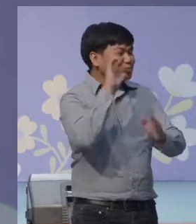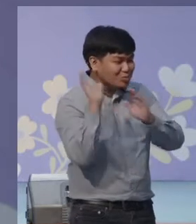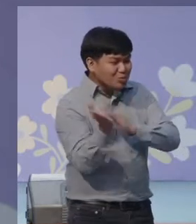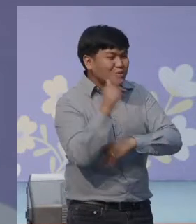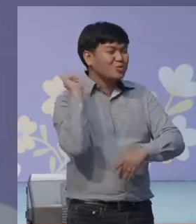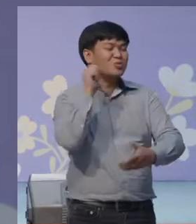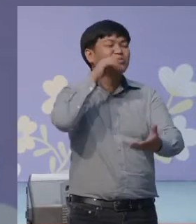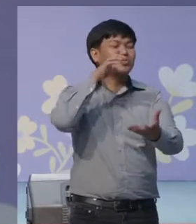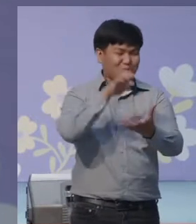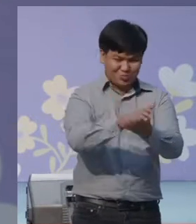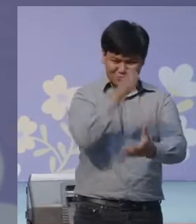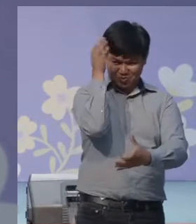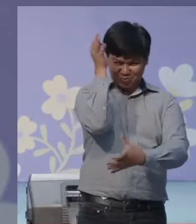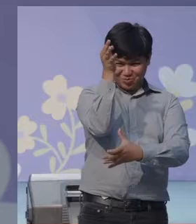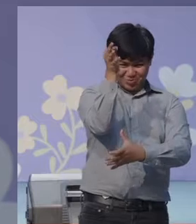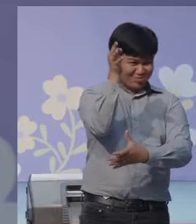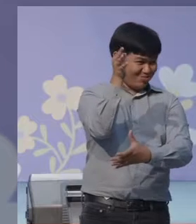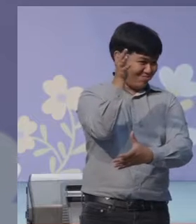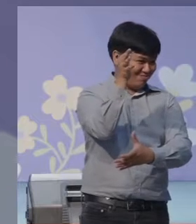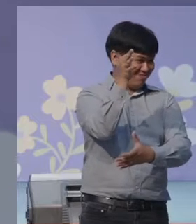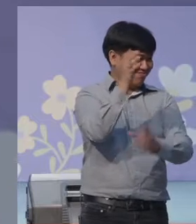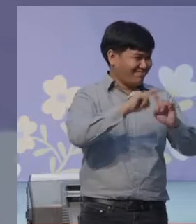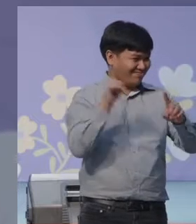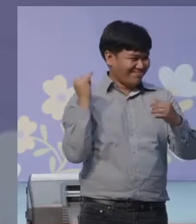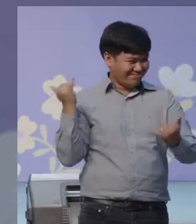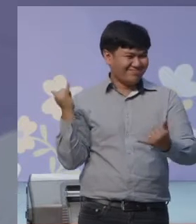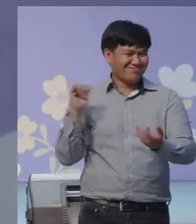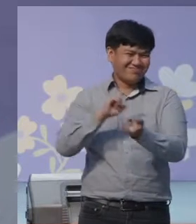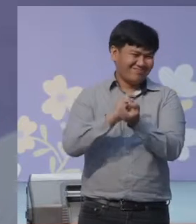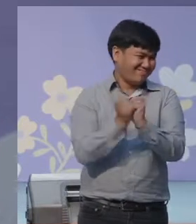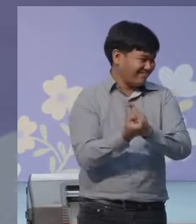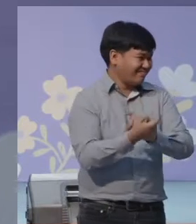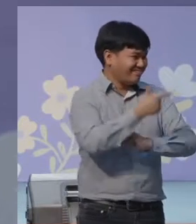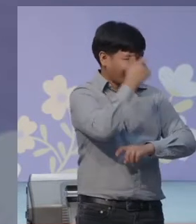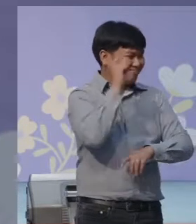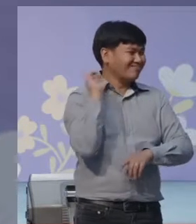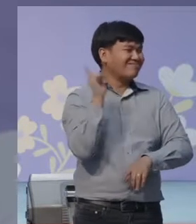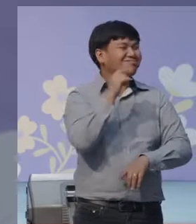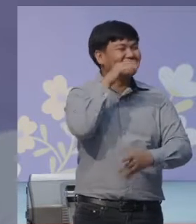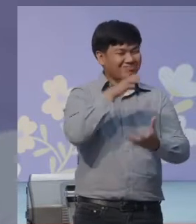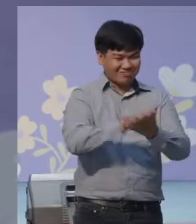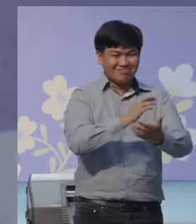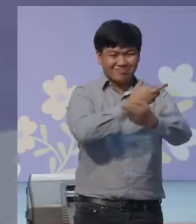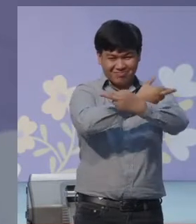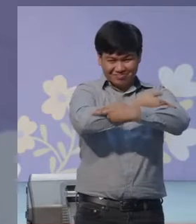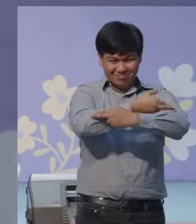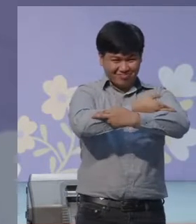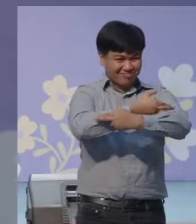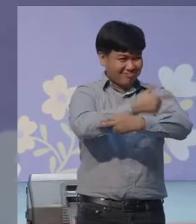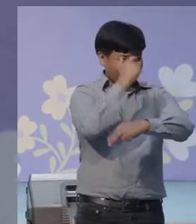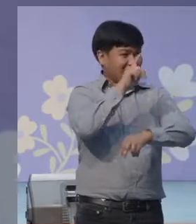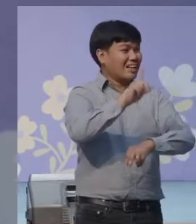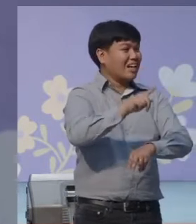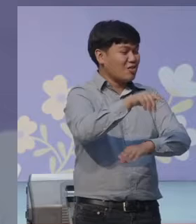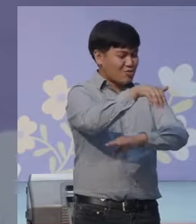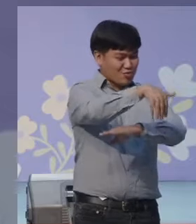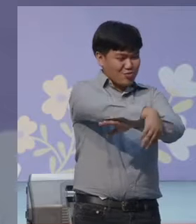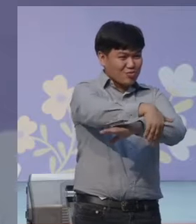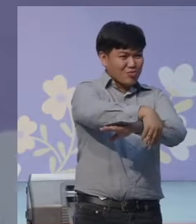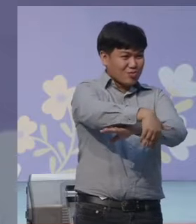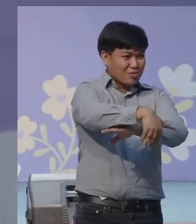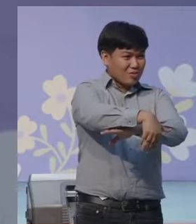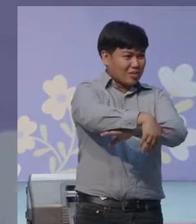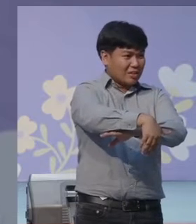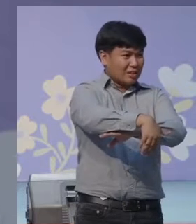ngayon para naman magkaroon siya ng pagkakataon na magpahinga. Sapagkat gusto ko rin alagaan ang